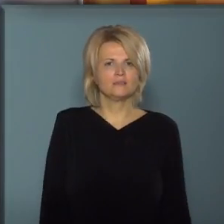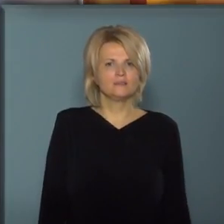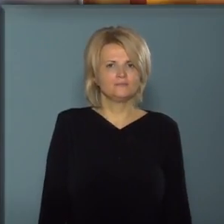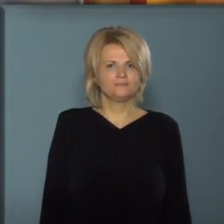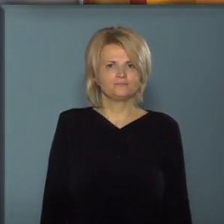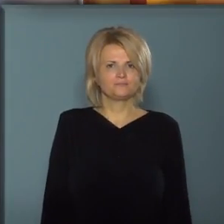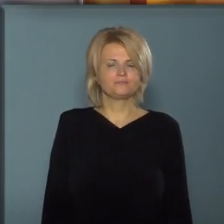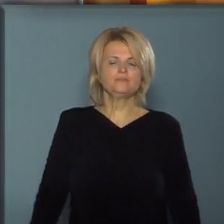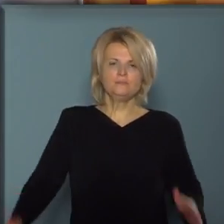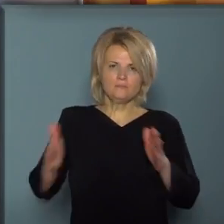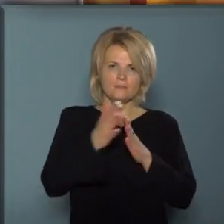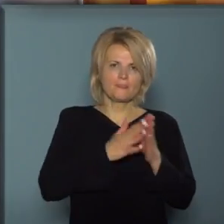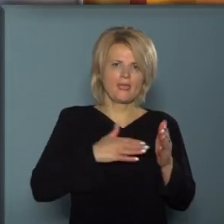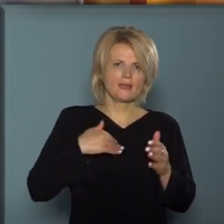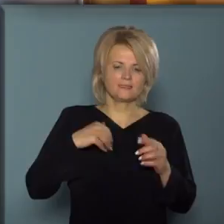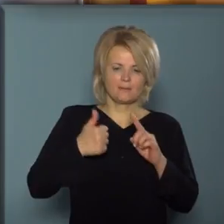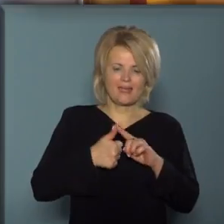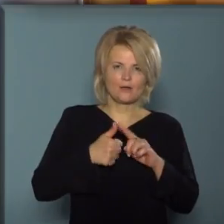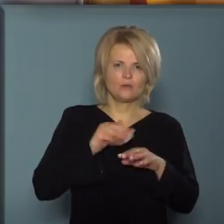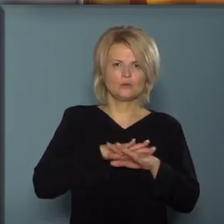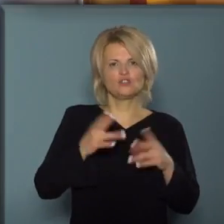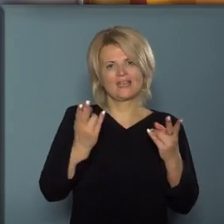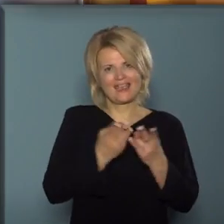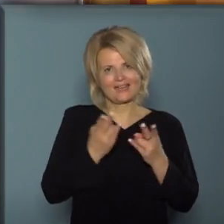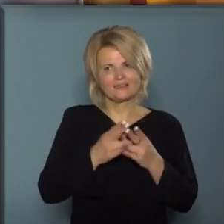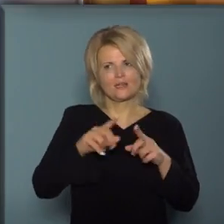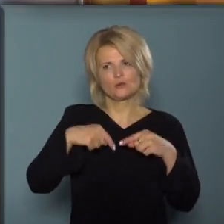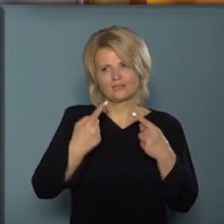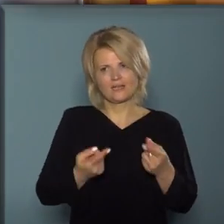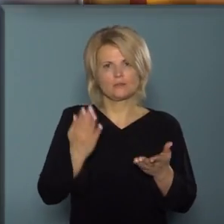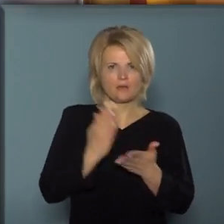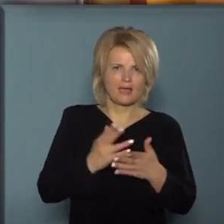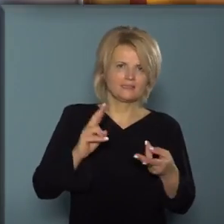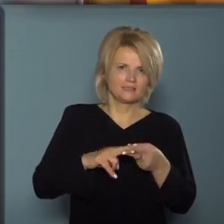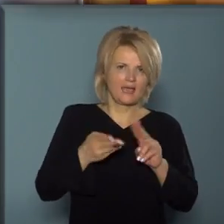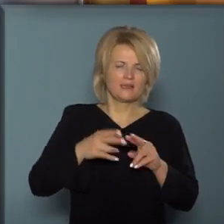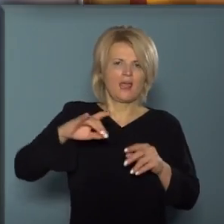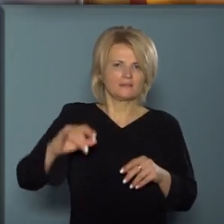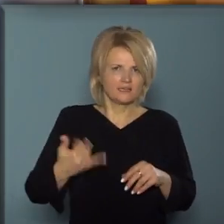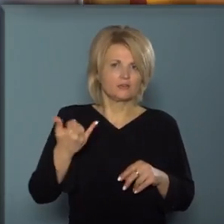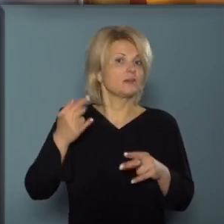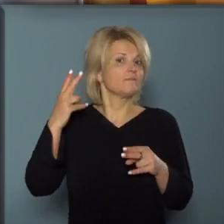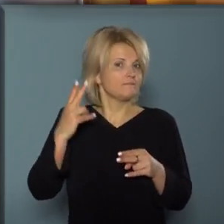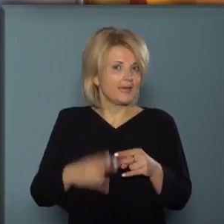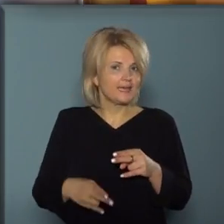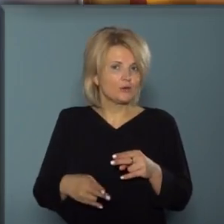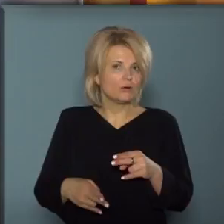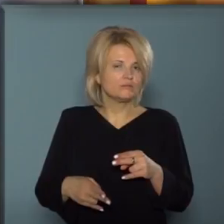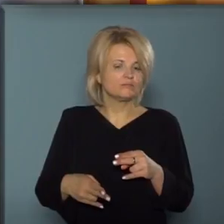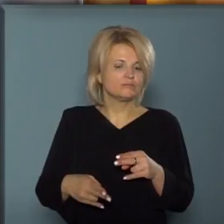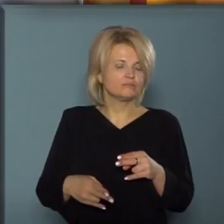legyenek. Úgyhogy elkezdtem először csak kedden, aztán szerdán, és az lett a vége,